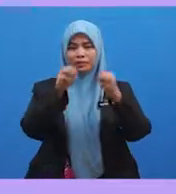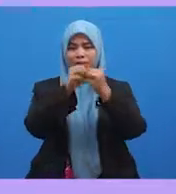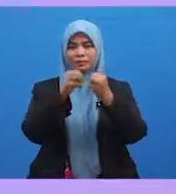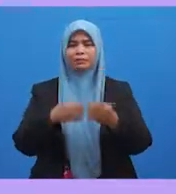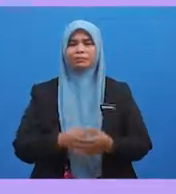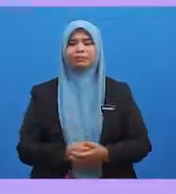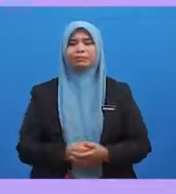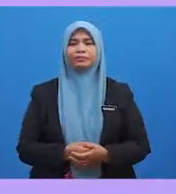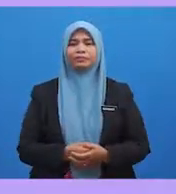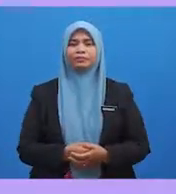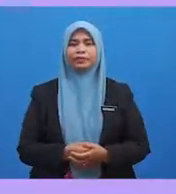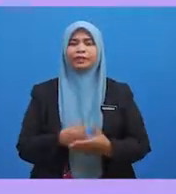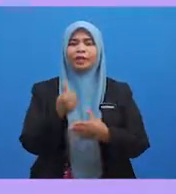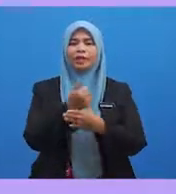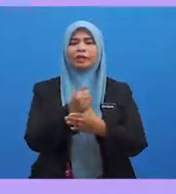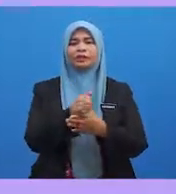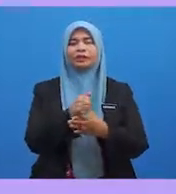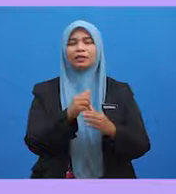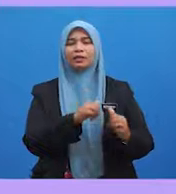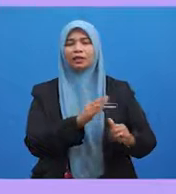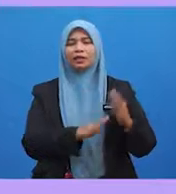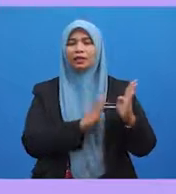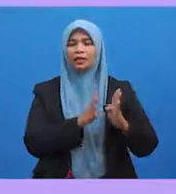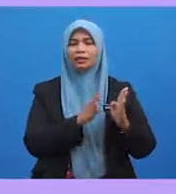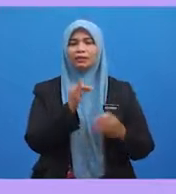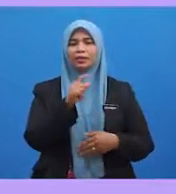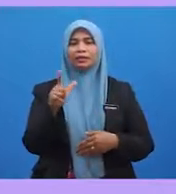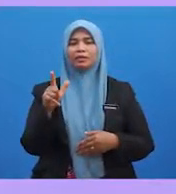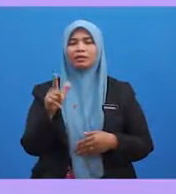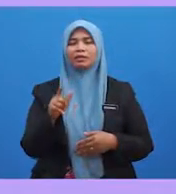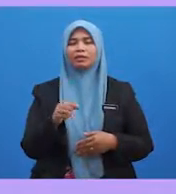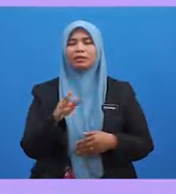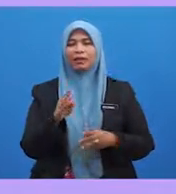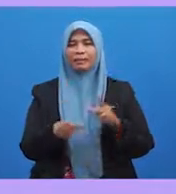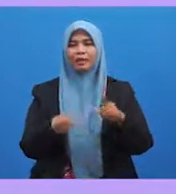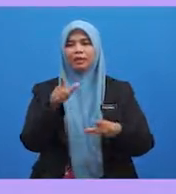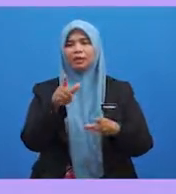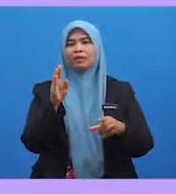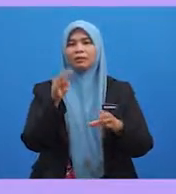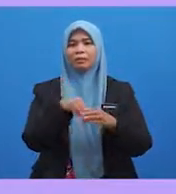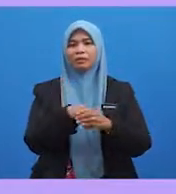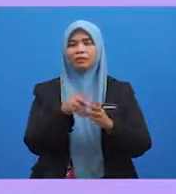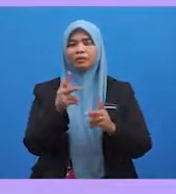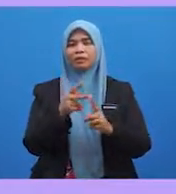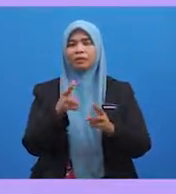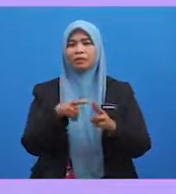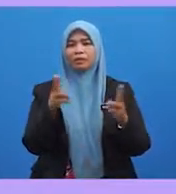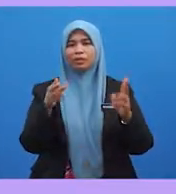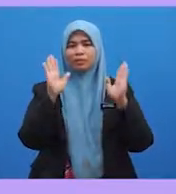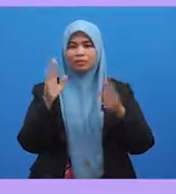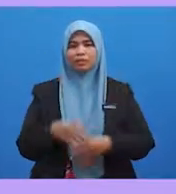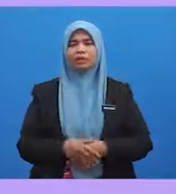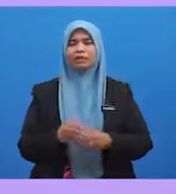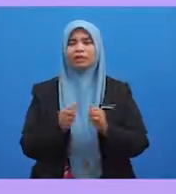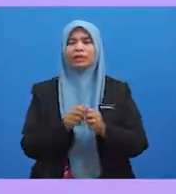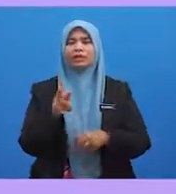dipraktikkan. Antara adab masuk ke dalam masjid ialah pastikan murid-murid melangkah masuk ke ruangan solat